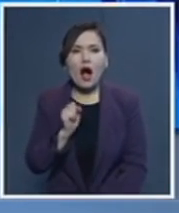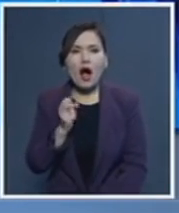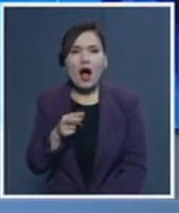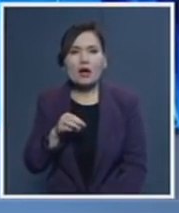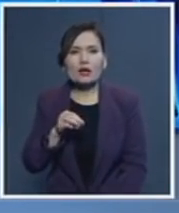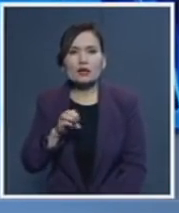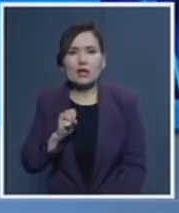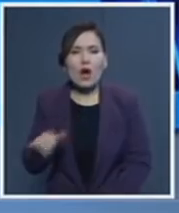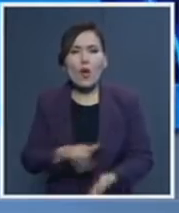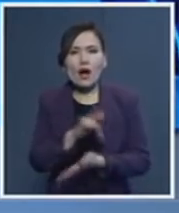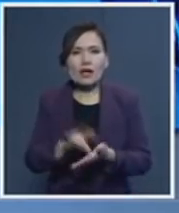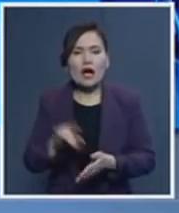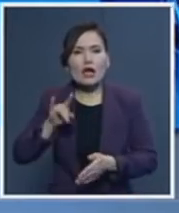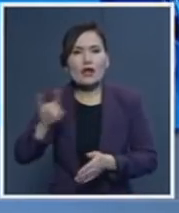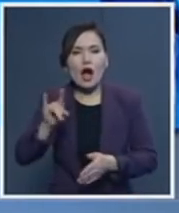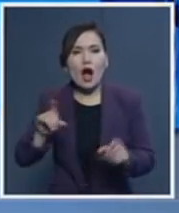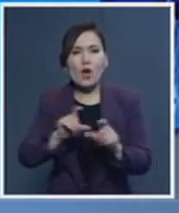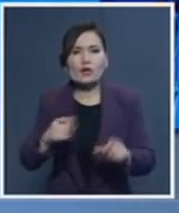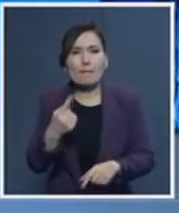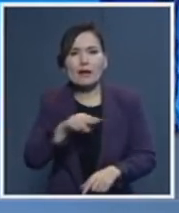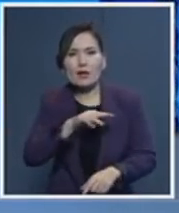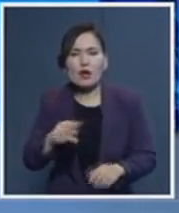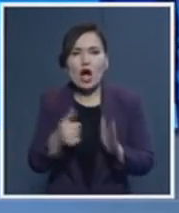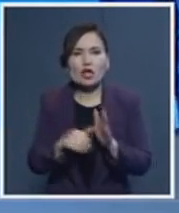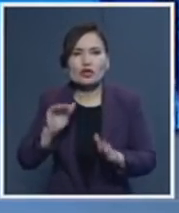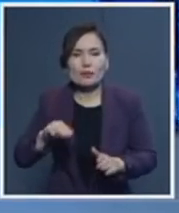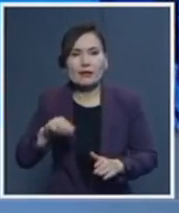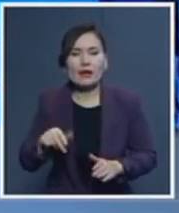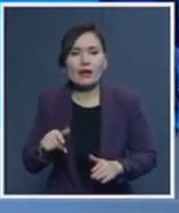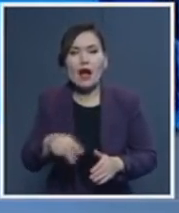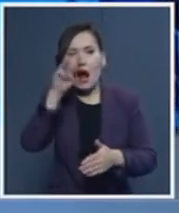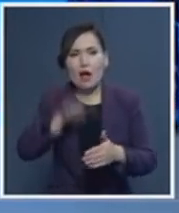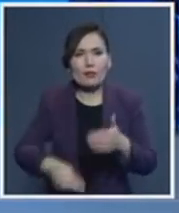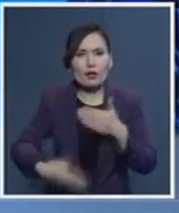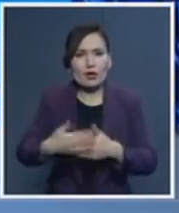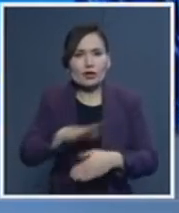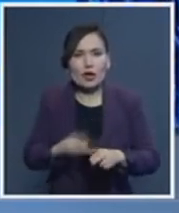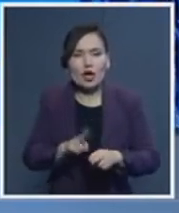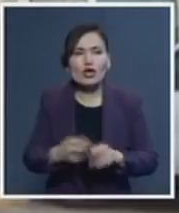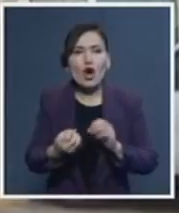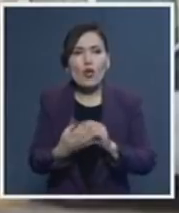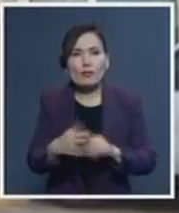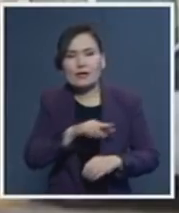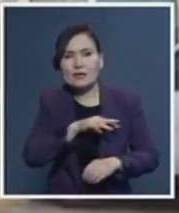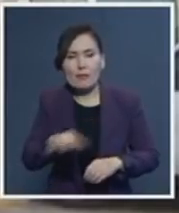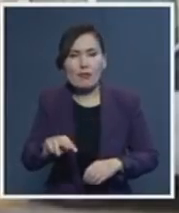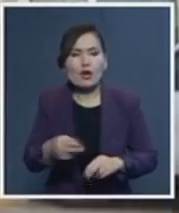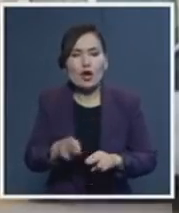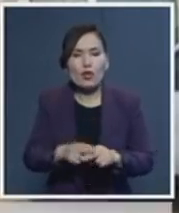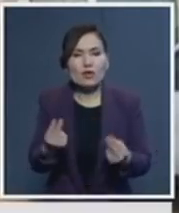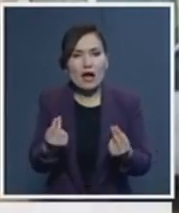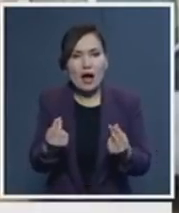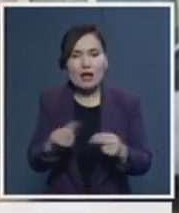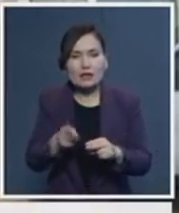Ақтөбе әуежайына 1 миллион 600 мың теңге айыппұл салынды. Бұған қоса мекеменің 15 миллион теңгеден астам қаржысы монополиялық кіріс ретінде